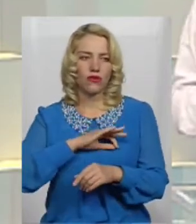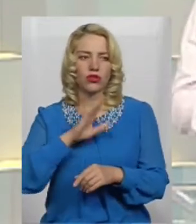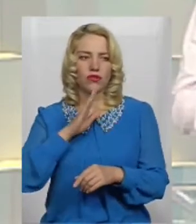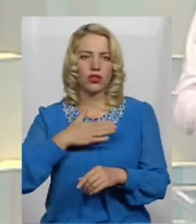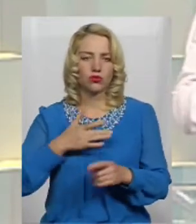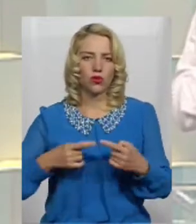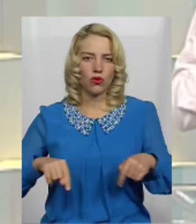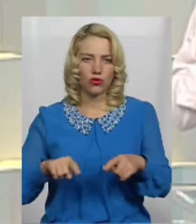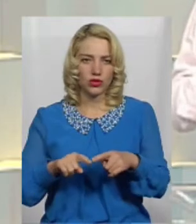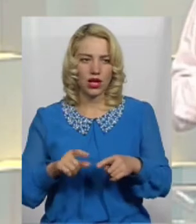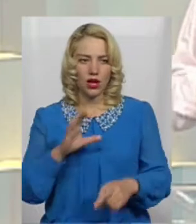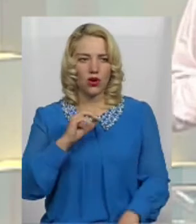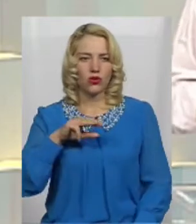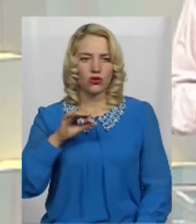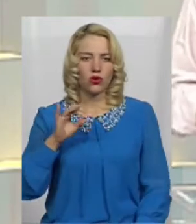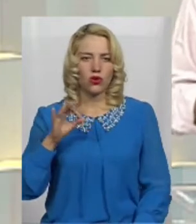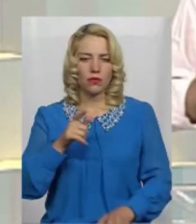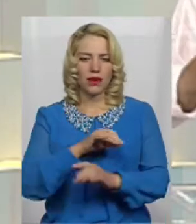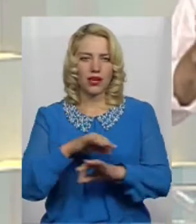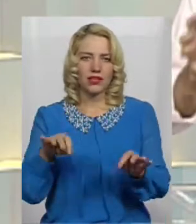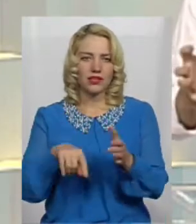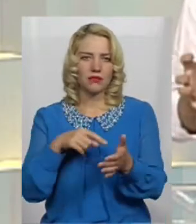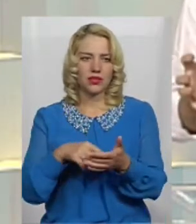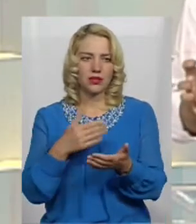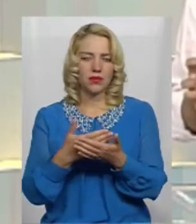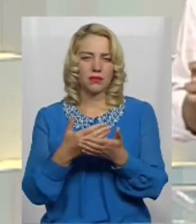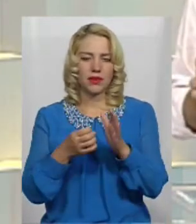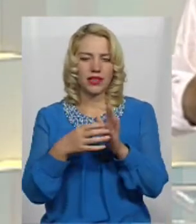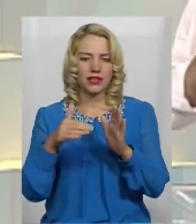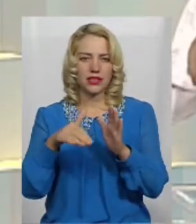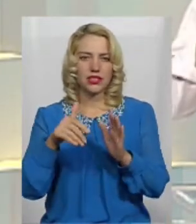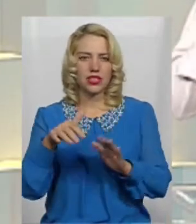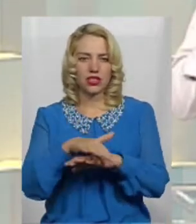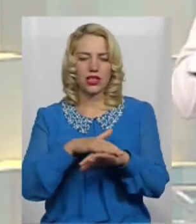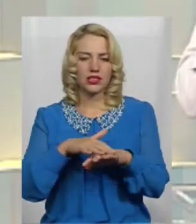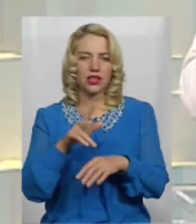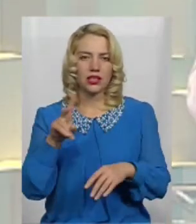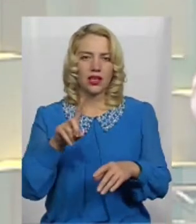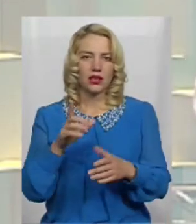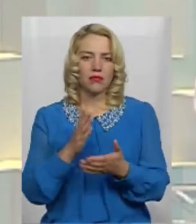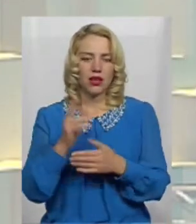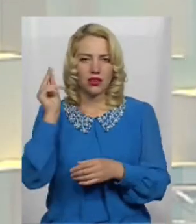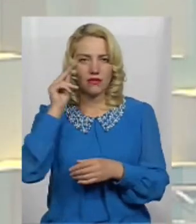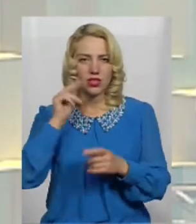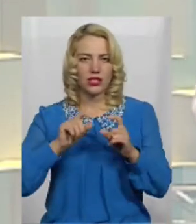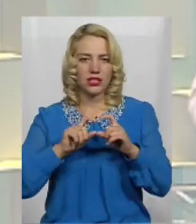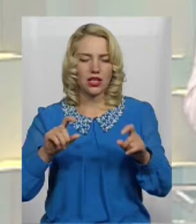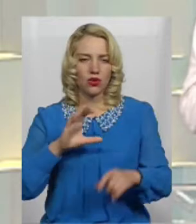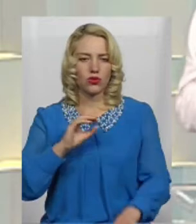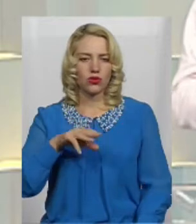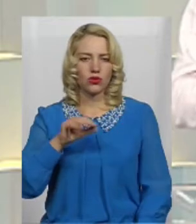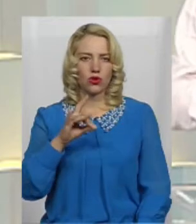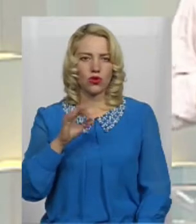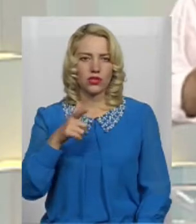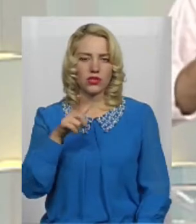нашому окрузі. Острог – прекрасне місто, близько 15 тисяч населення, яке має навчальний заклад, університет, Острозька